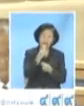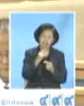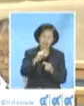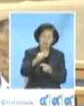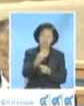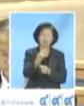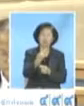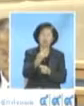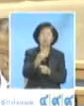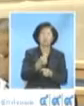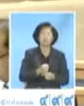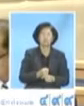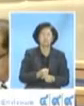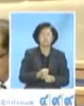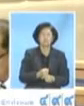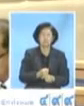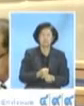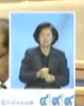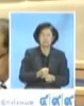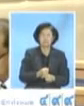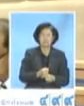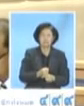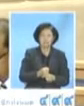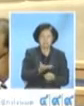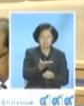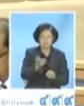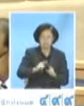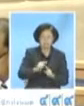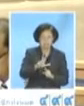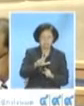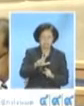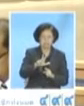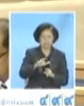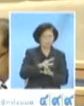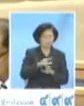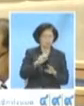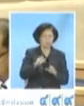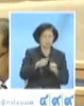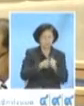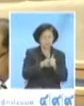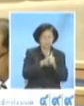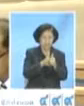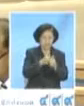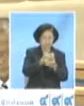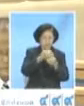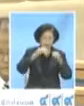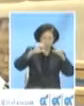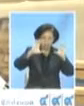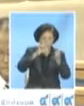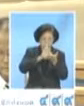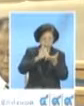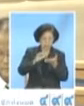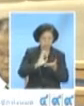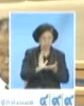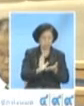ฉบับที่3เล่มที่2ท่านประธานครับมันไม่ได้เป็นไปตามที่รัฐบาลได้เขียนไว้แต่ประการใดเลย